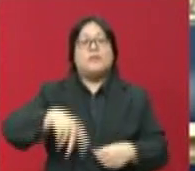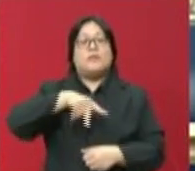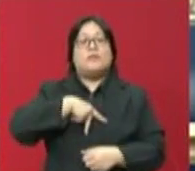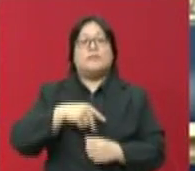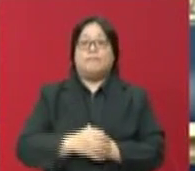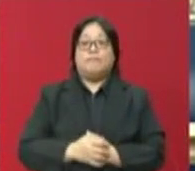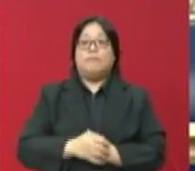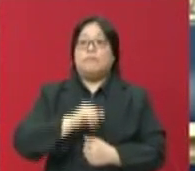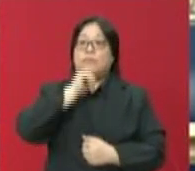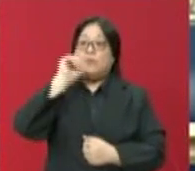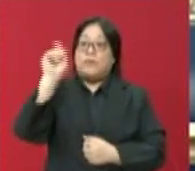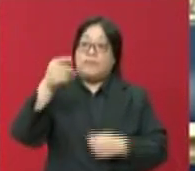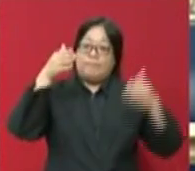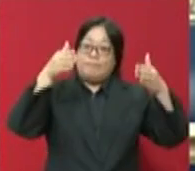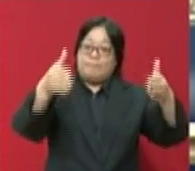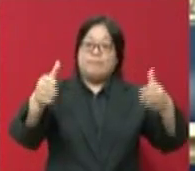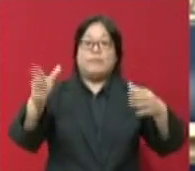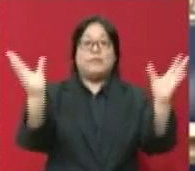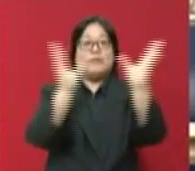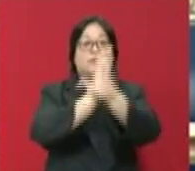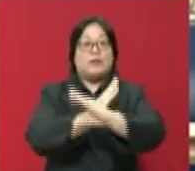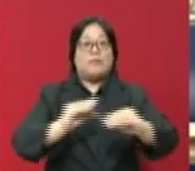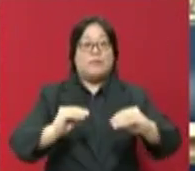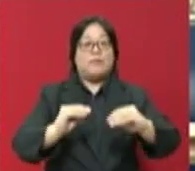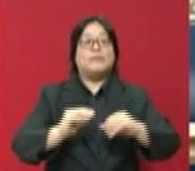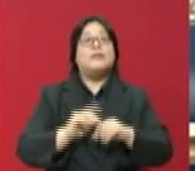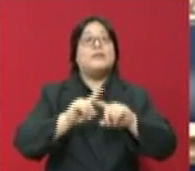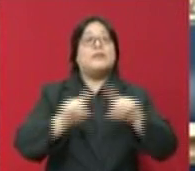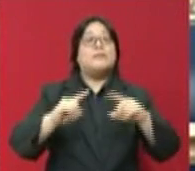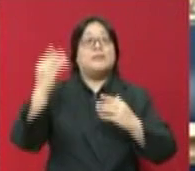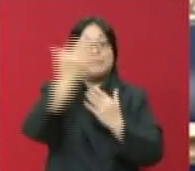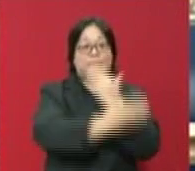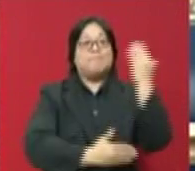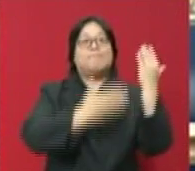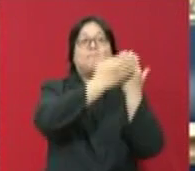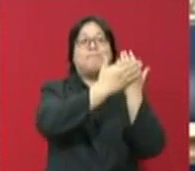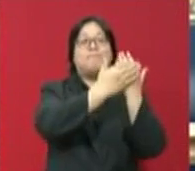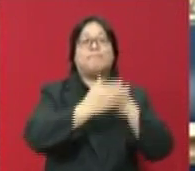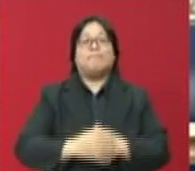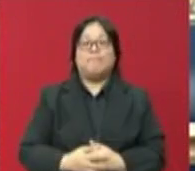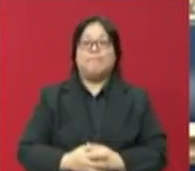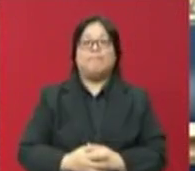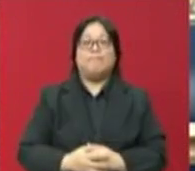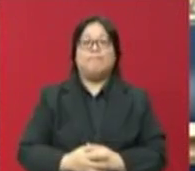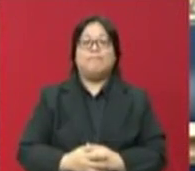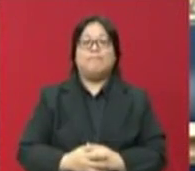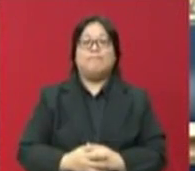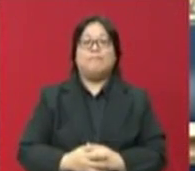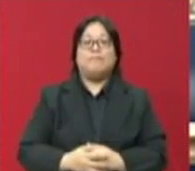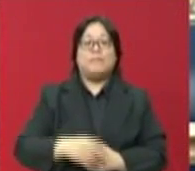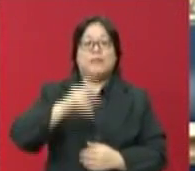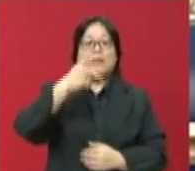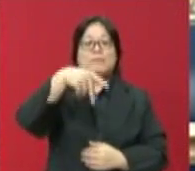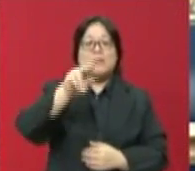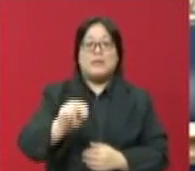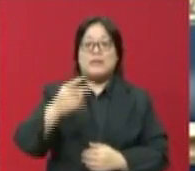bukan sahaja tertumpu kepada di negeri Sarawak sahaja tetapi kepada seluruh Malaysia seperti telah saya sebut tadi. Jadi KPD dan